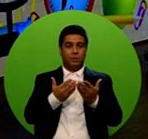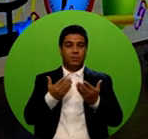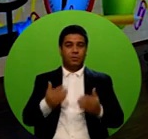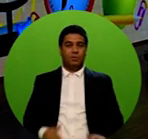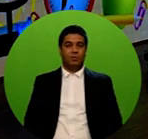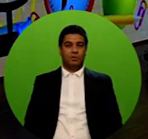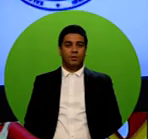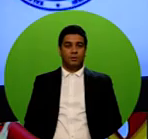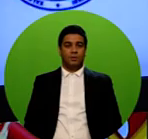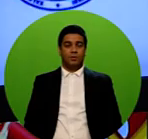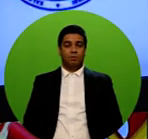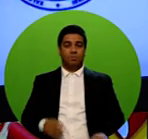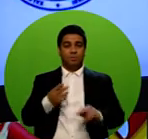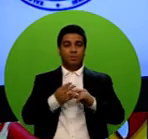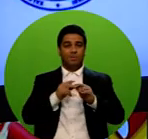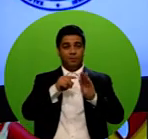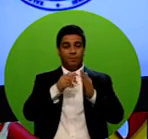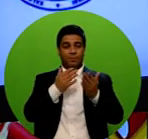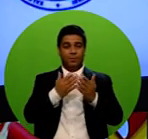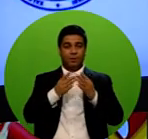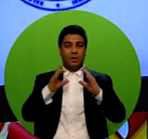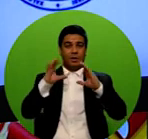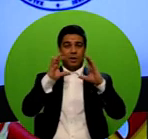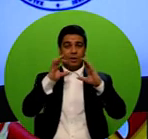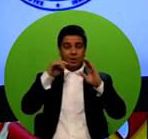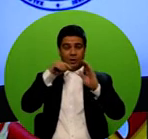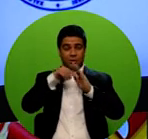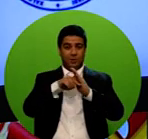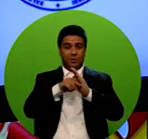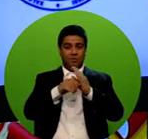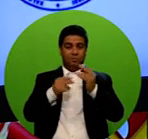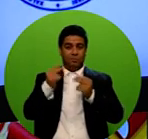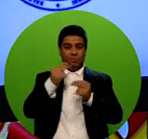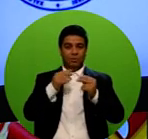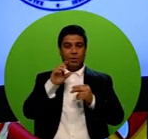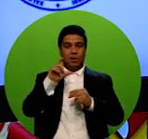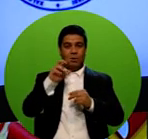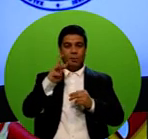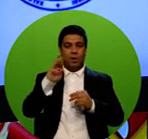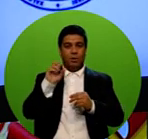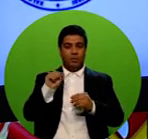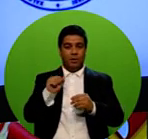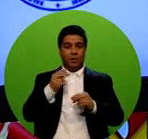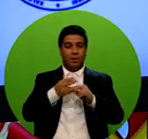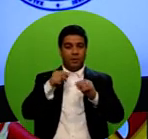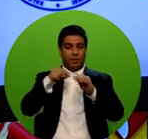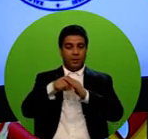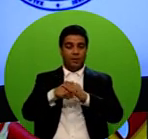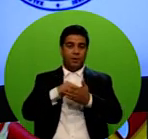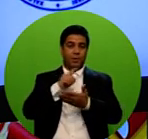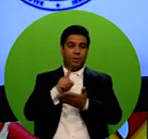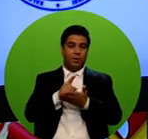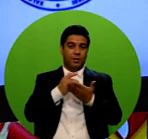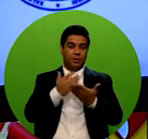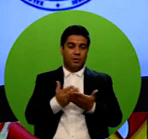Demak, bu yerda aylana belgisini ichiga berilgan emblema. Emblemada